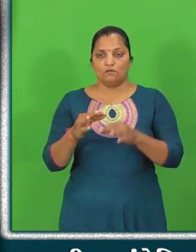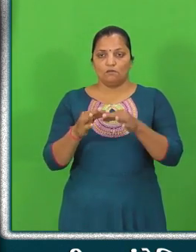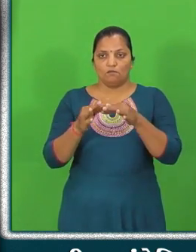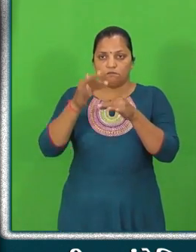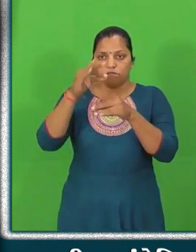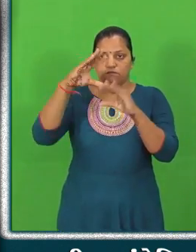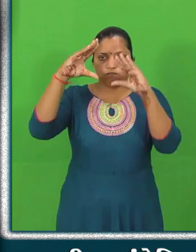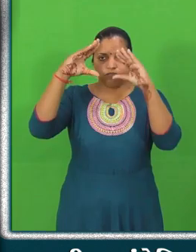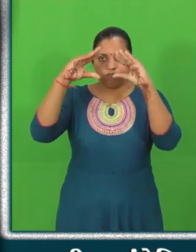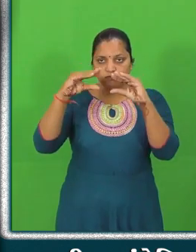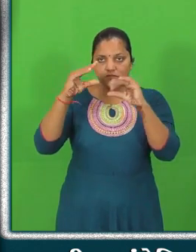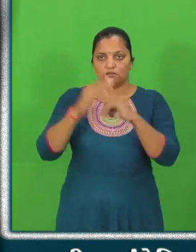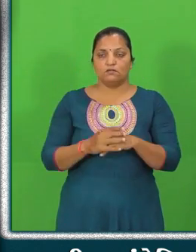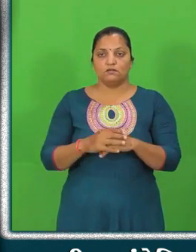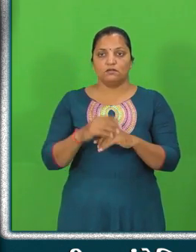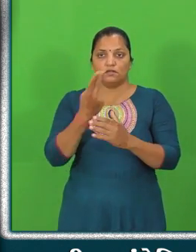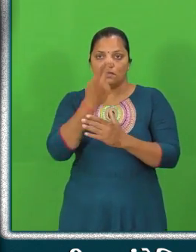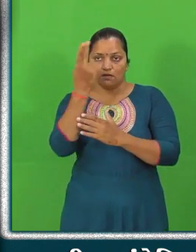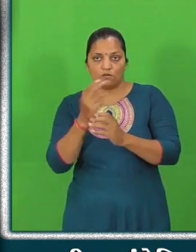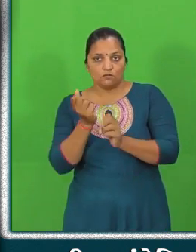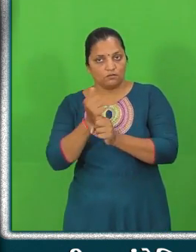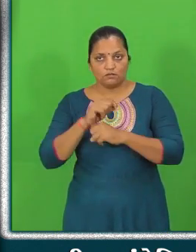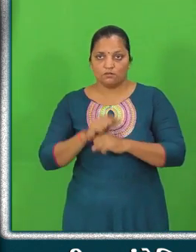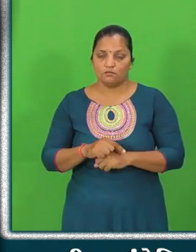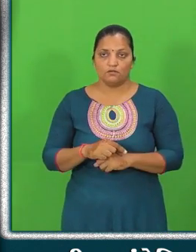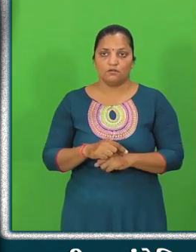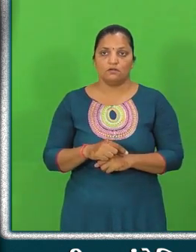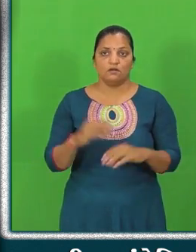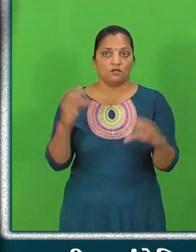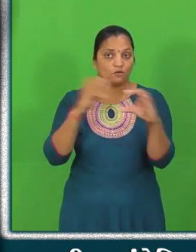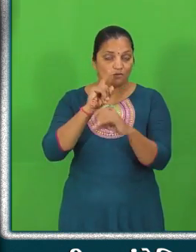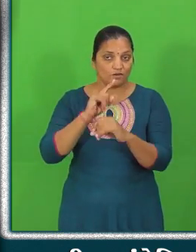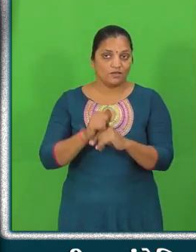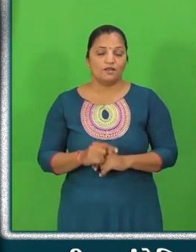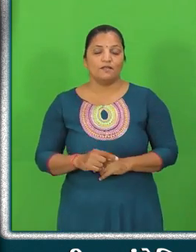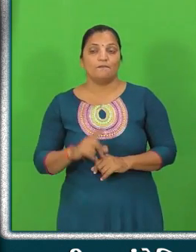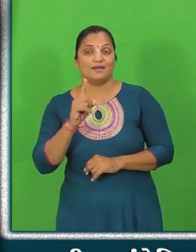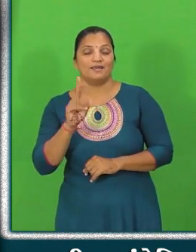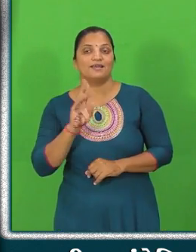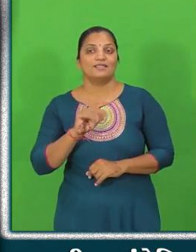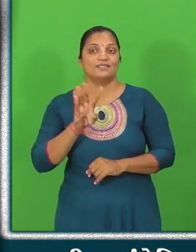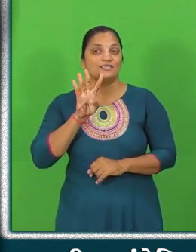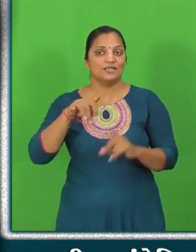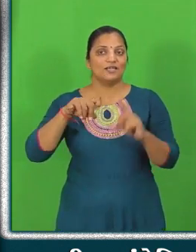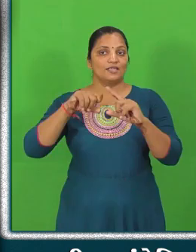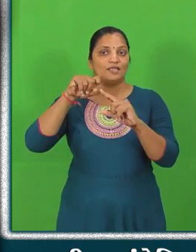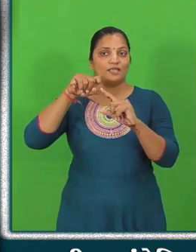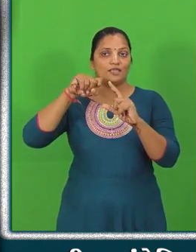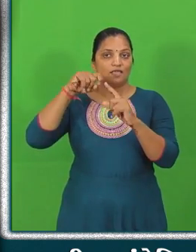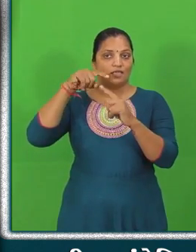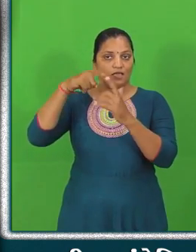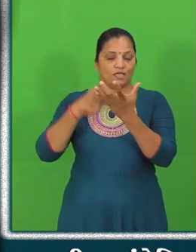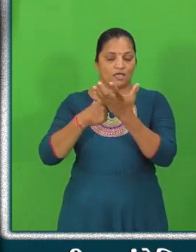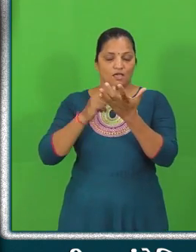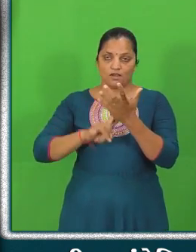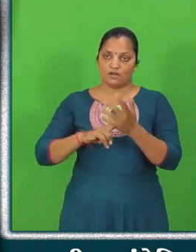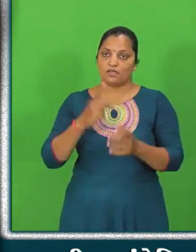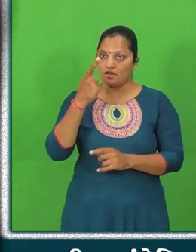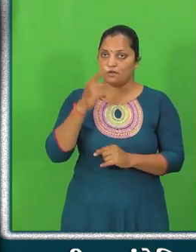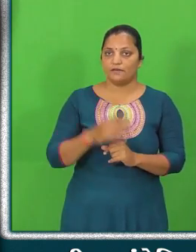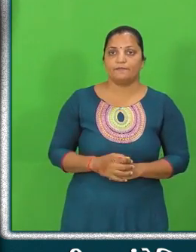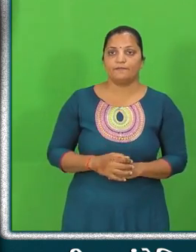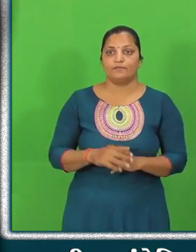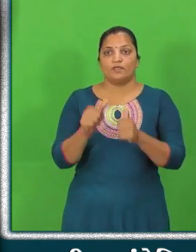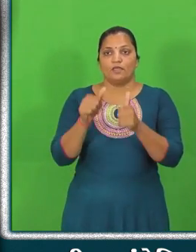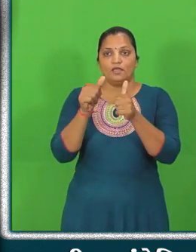સાઇઝ નાની કરવી પડે કિરણાકૃતિ દોરવા માટે. પણ એ કોમ્પ્લિકેશન ના થાય, આપણી પાસે ચાર કિરણો છે એમાં એ પૈકીનું એક કિરણ લઈએ